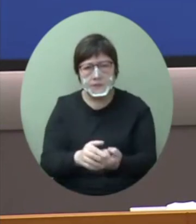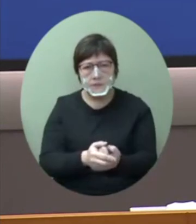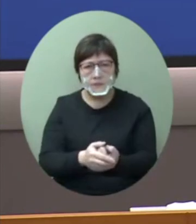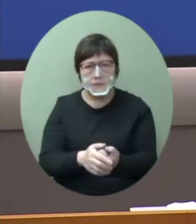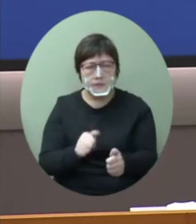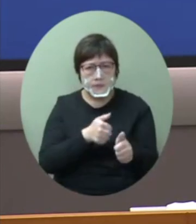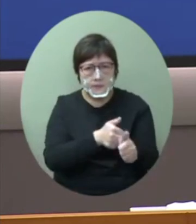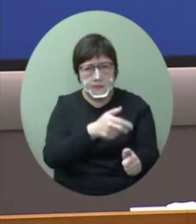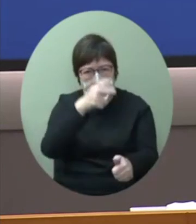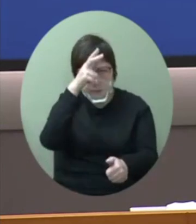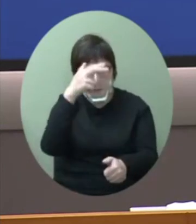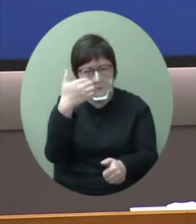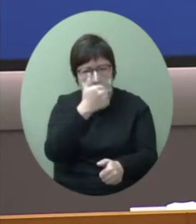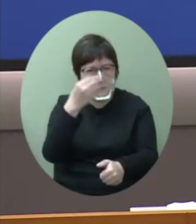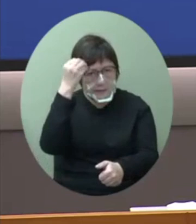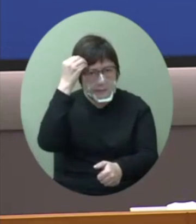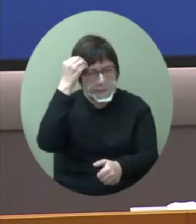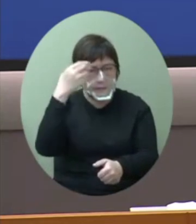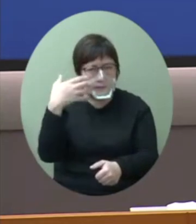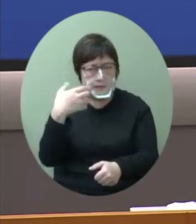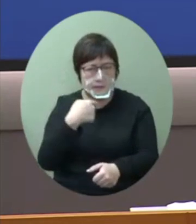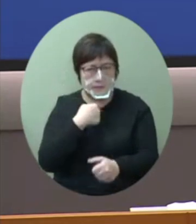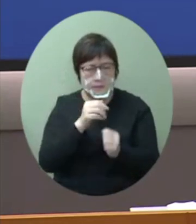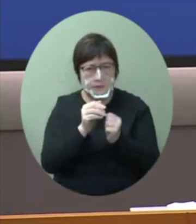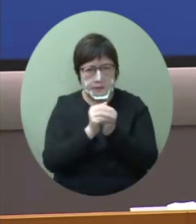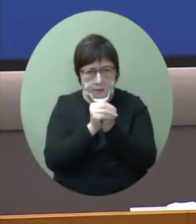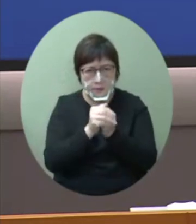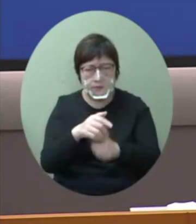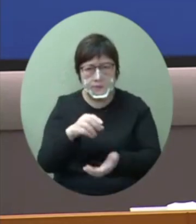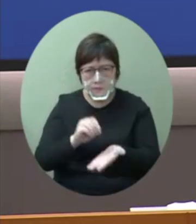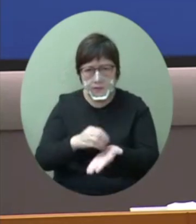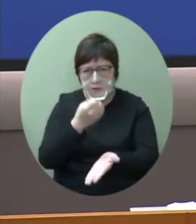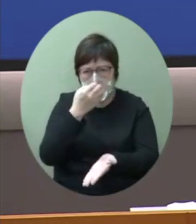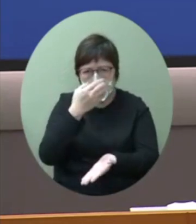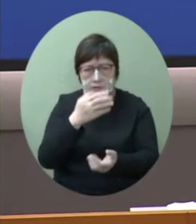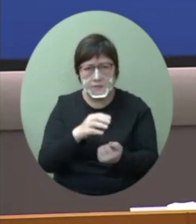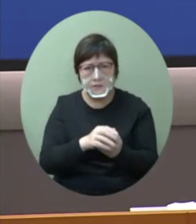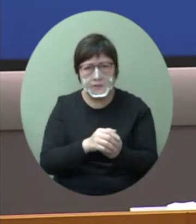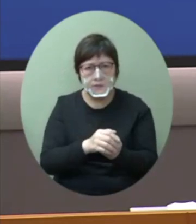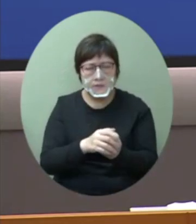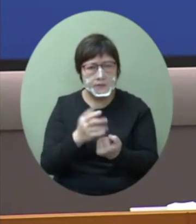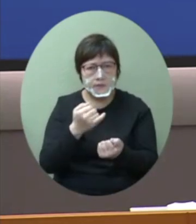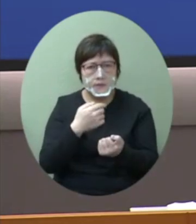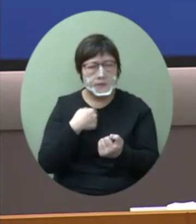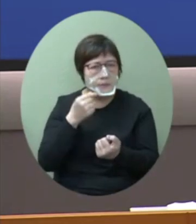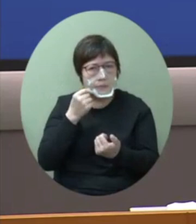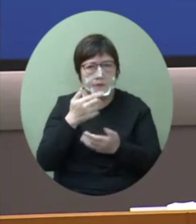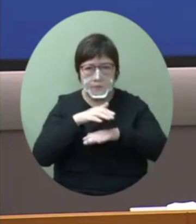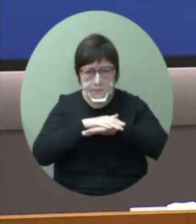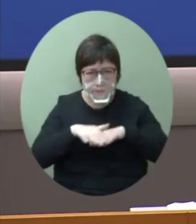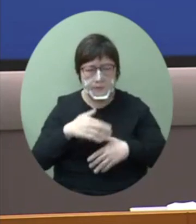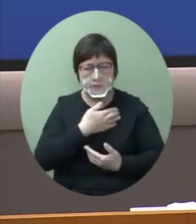按住習主席的要求呢，是要確保香港市民的生命安全、身體健康